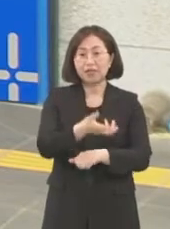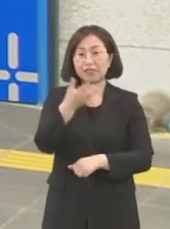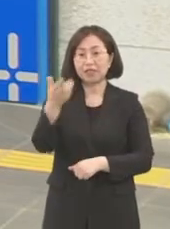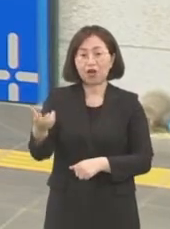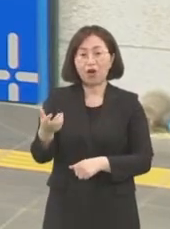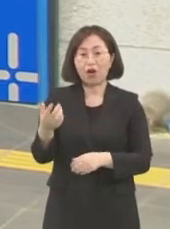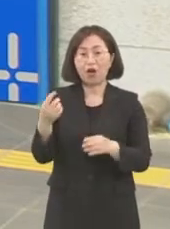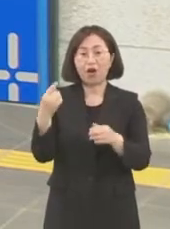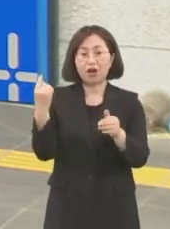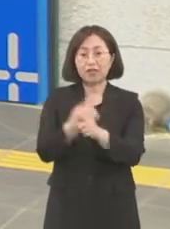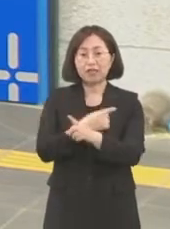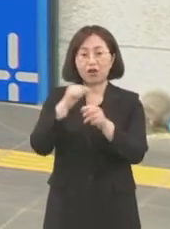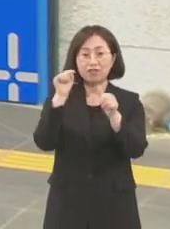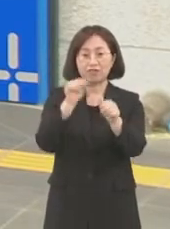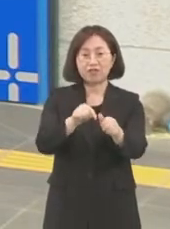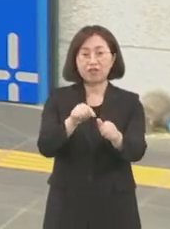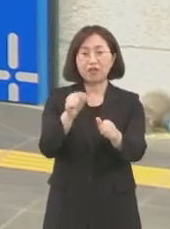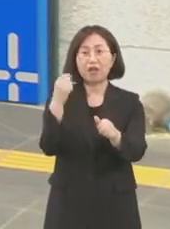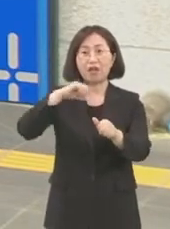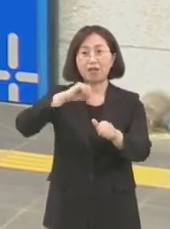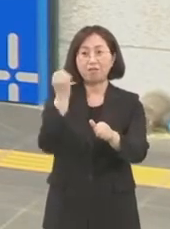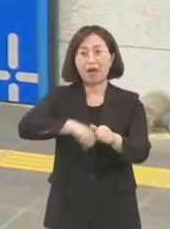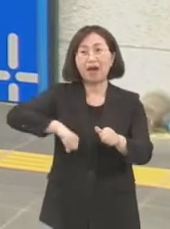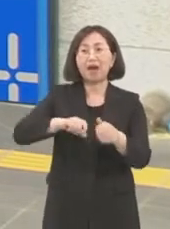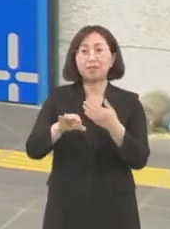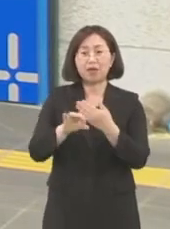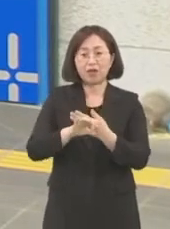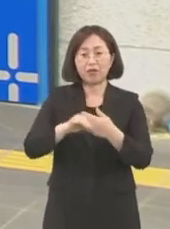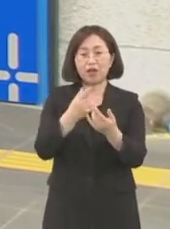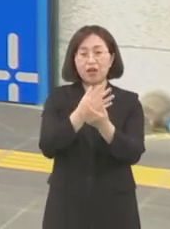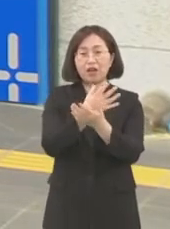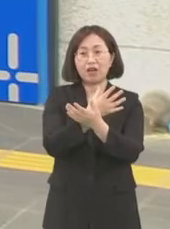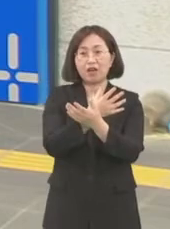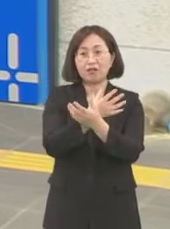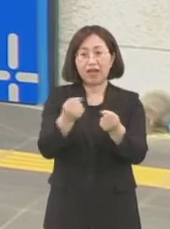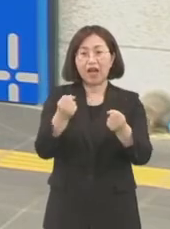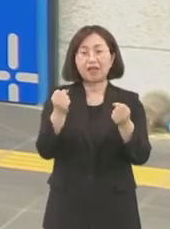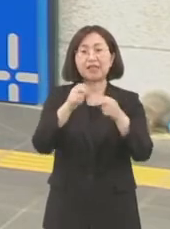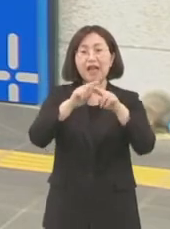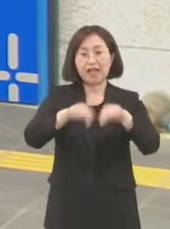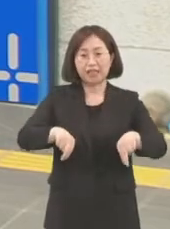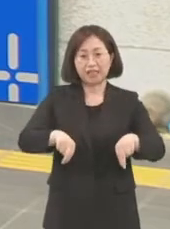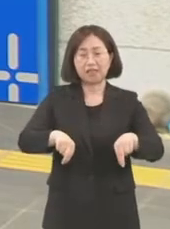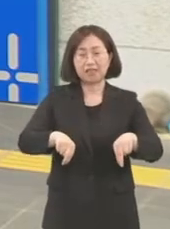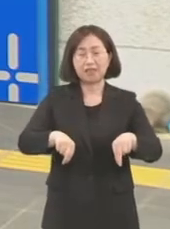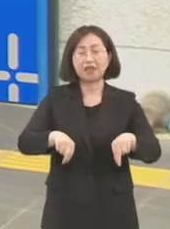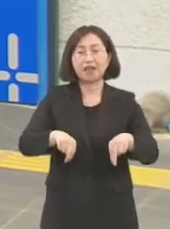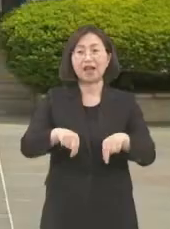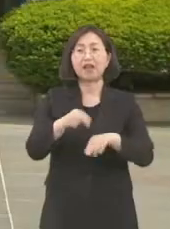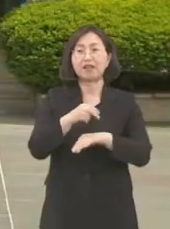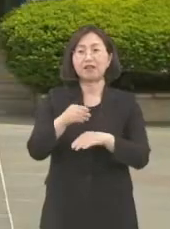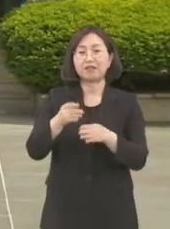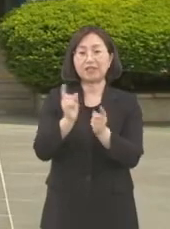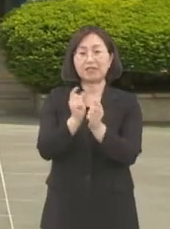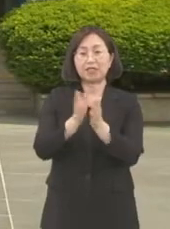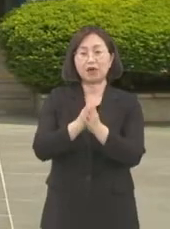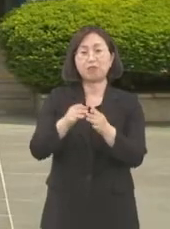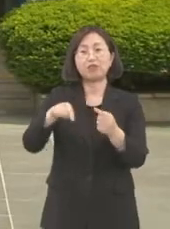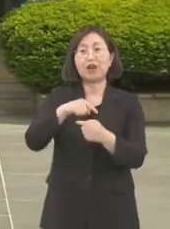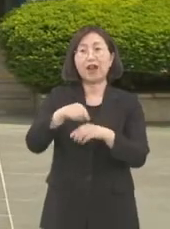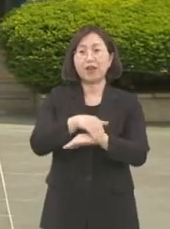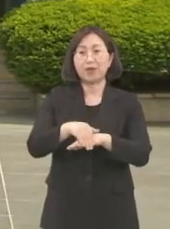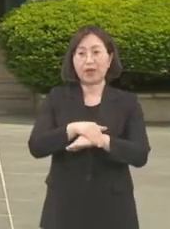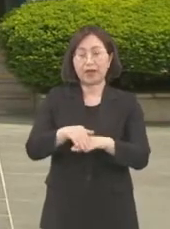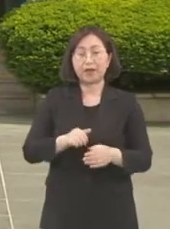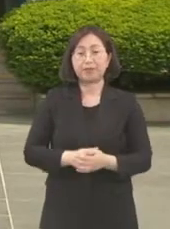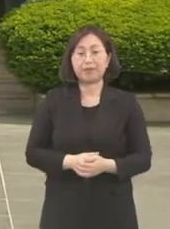요구가 제대로 이행되지 않을 경우 위탁계약 해지와 함께 직영 운영으로의 전환도 고려할 예정입니다. 노동인권단체는